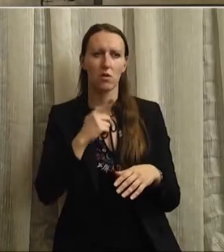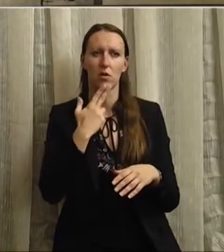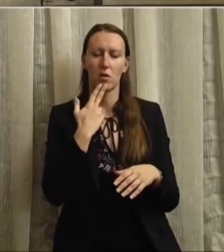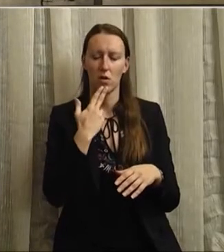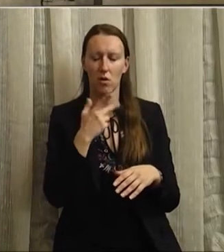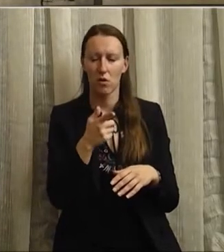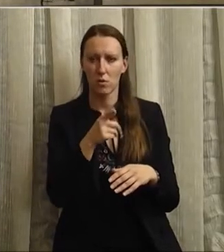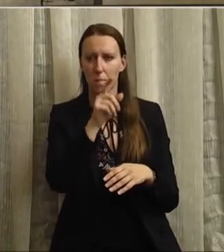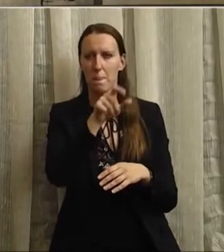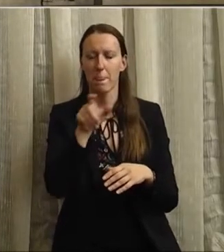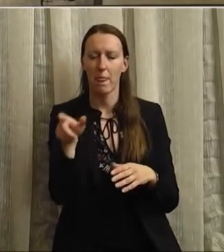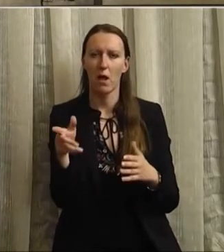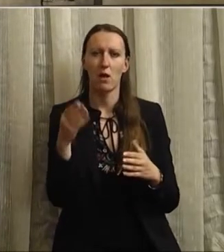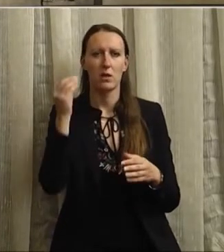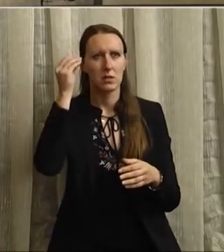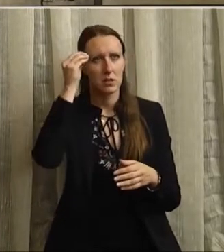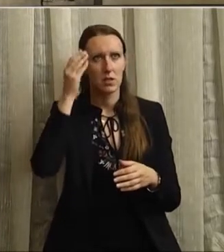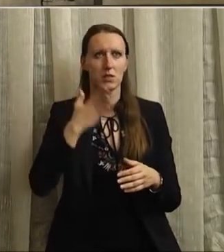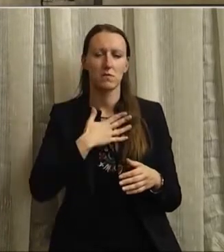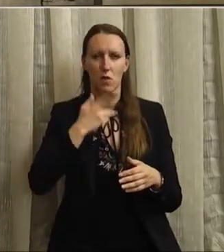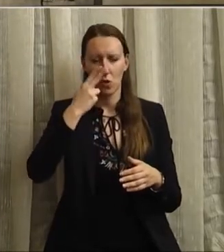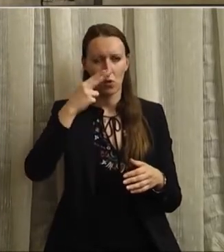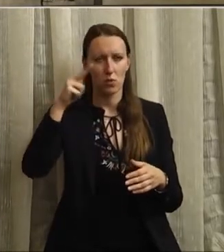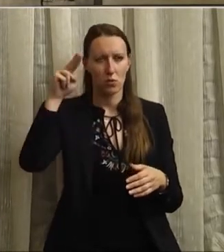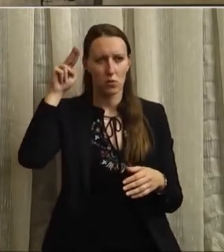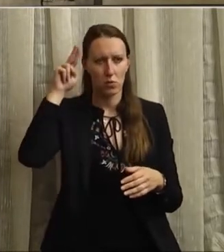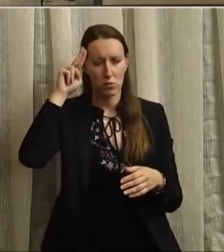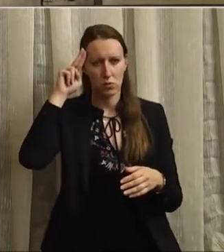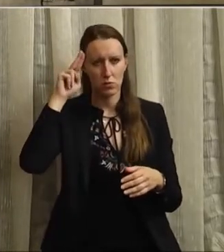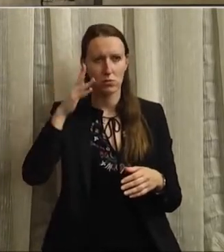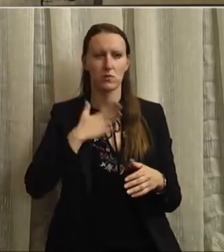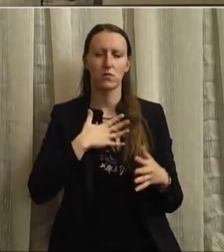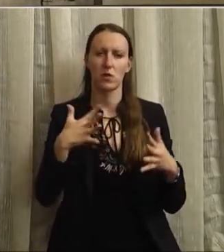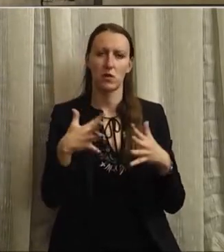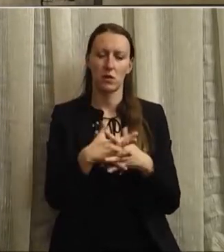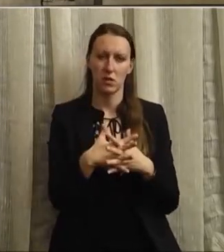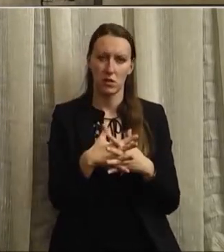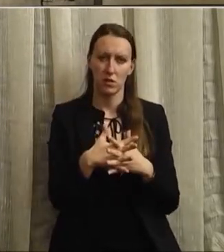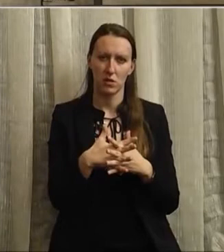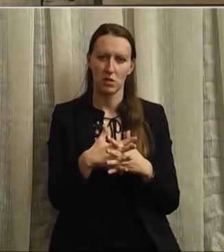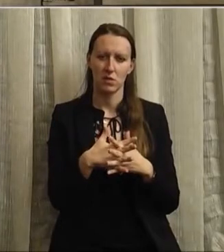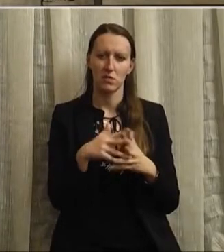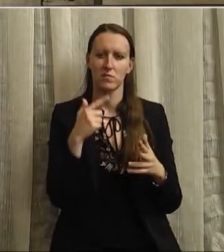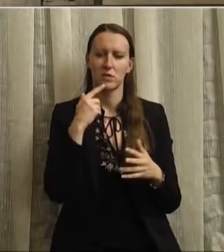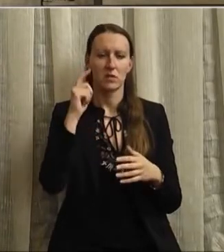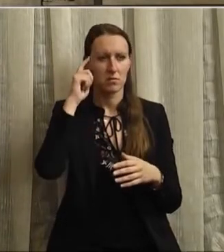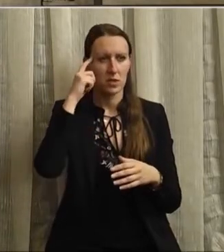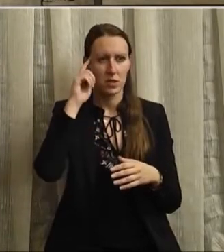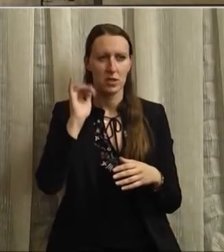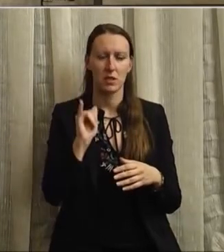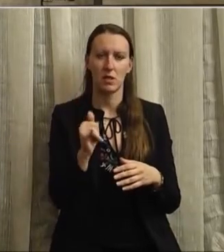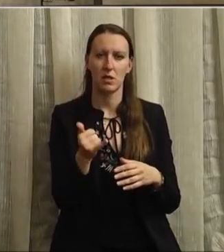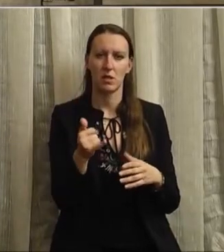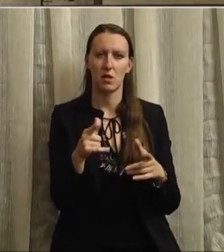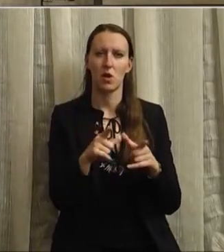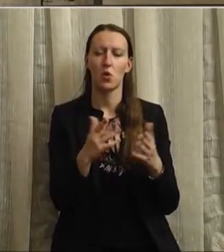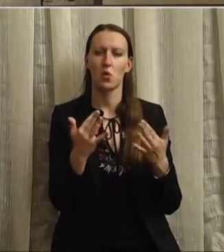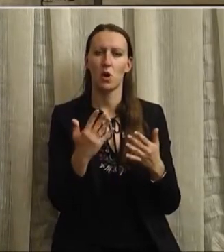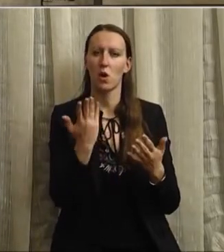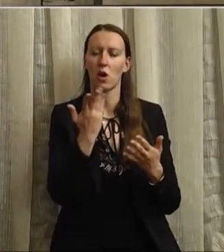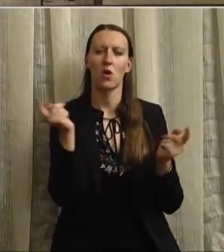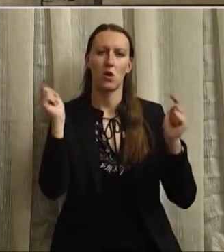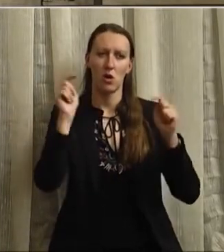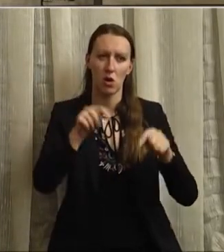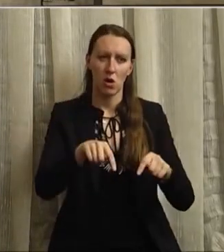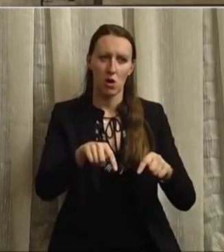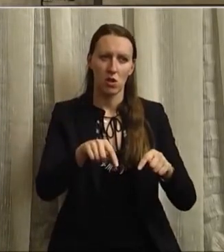se sjećaju svojih uspomena svoga grada i mislim da ukoliko netko